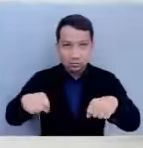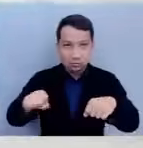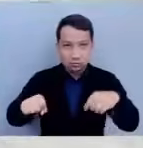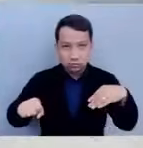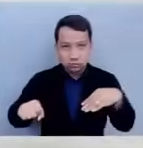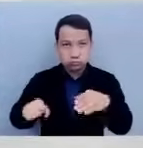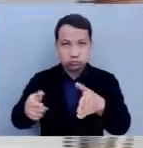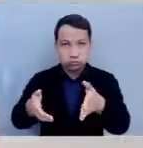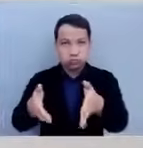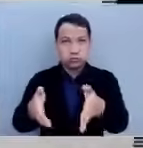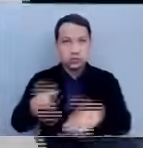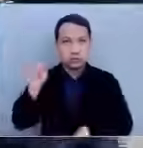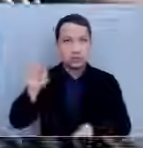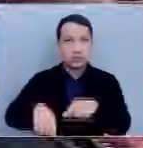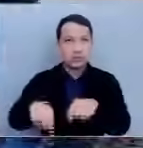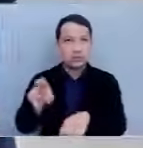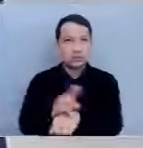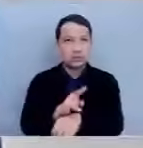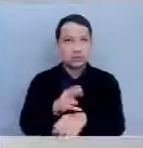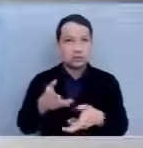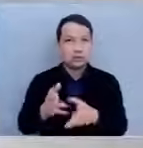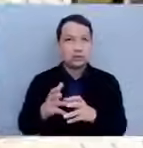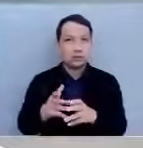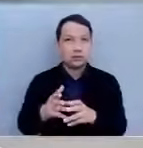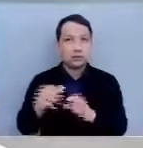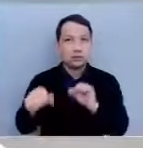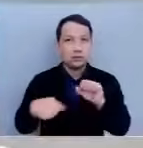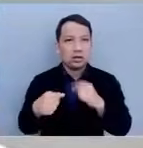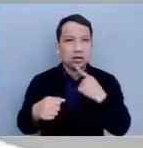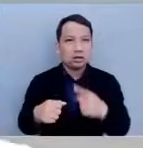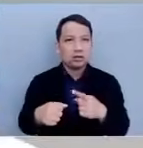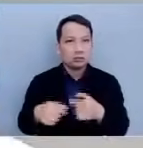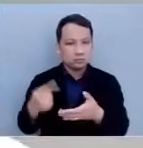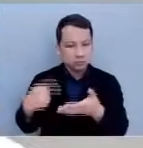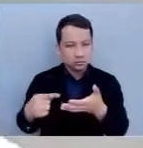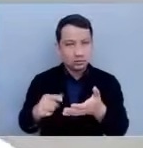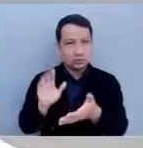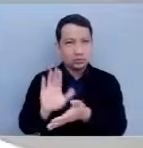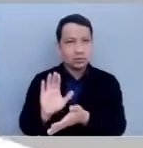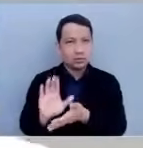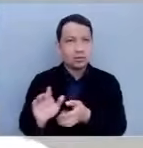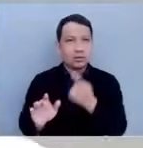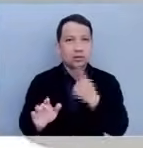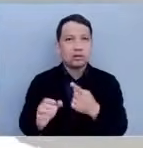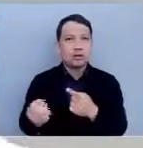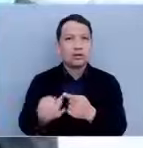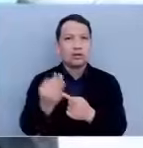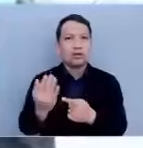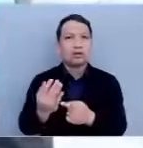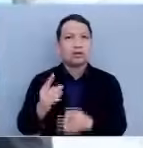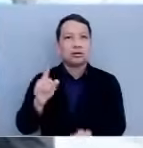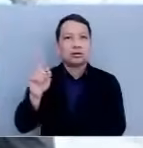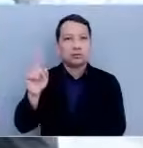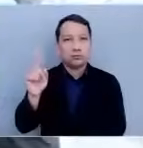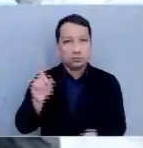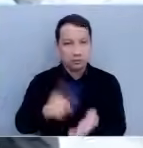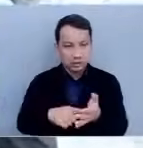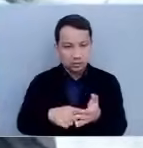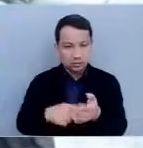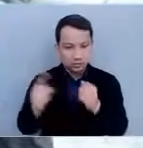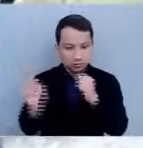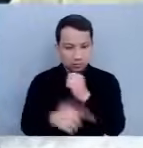kaya hindi na ito halos madaanan ng mga siklista. Binusinahan naman ng ilang rider ang 1,000 pisong multa